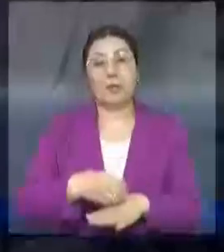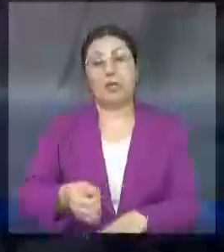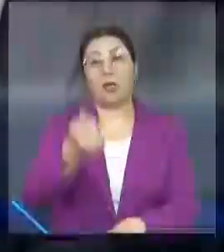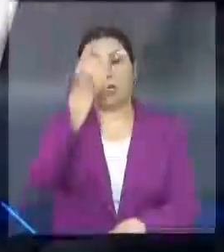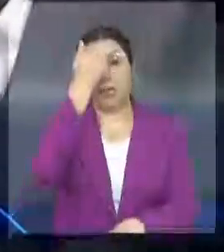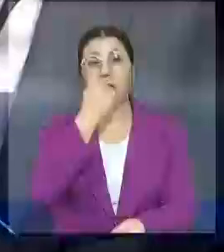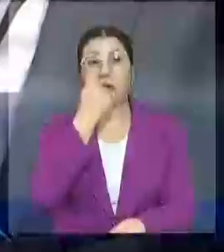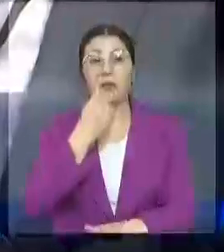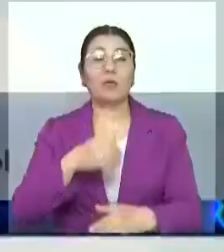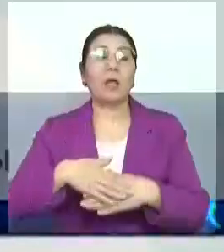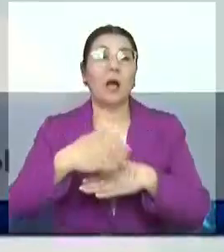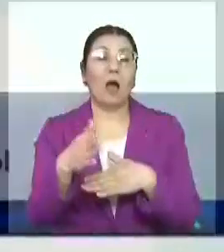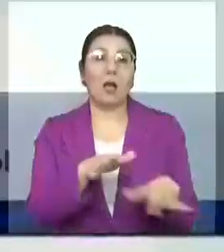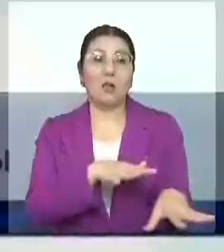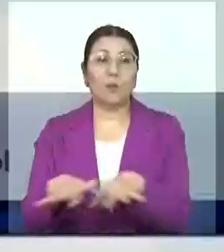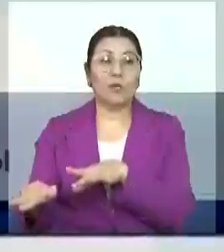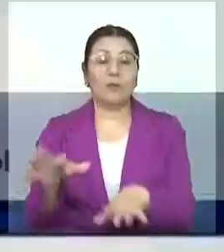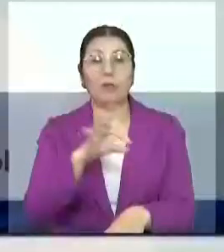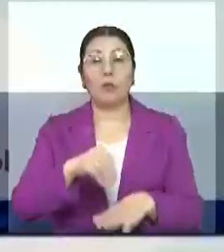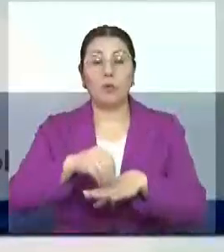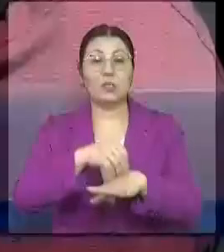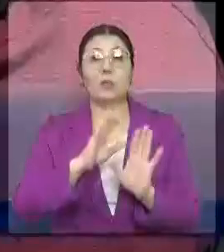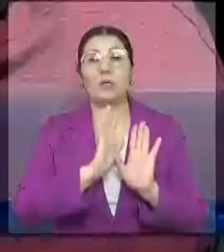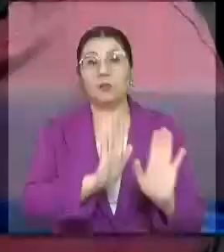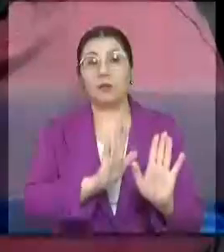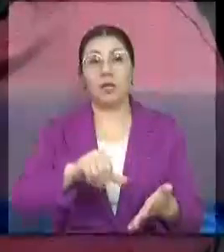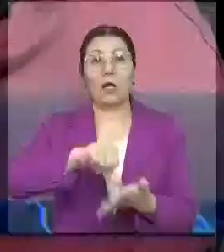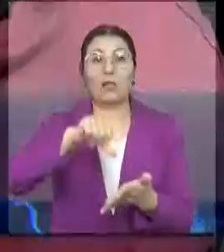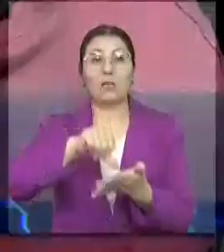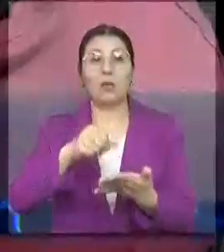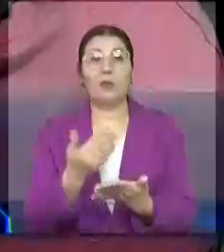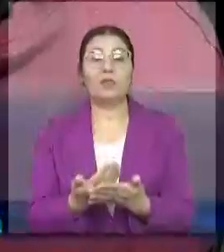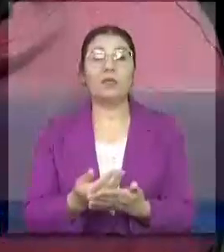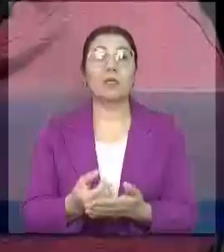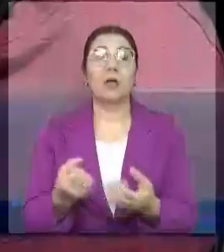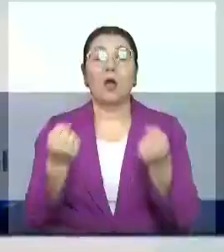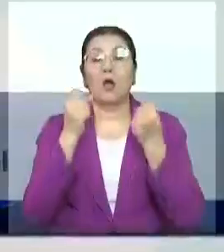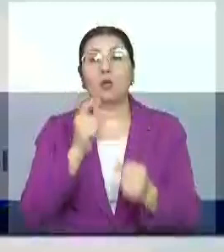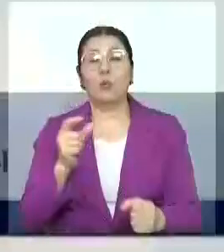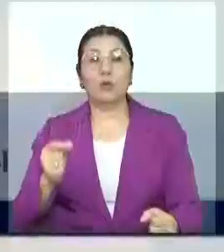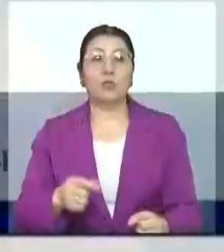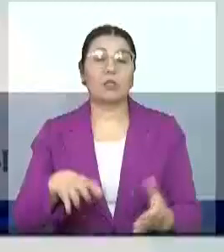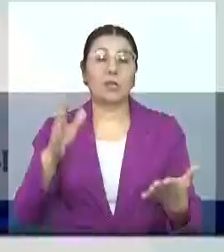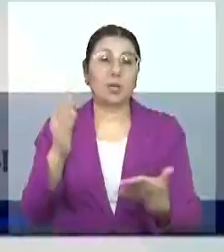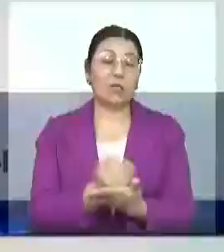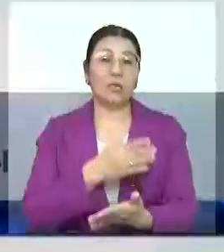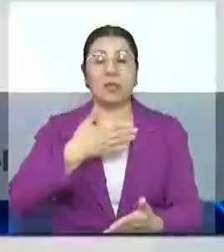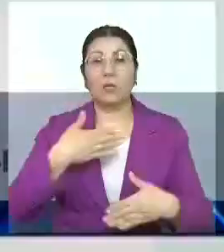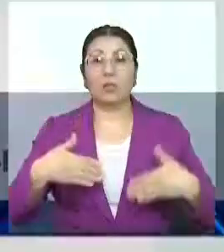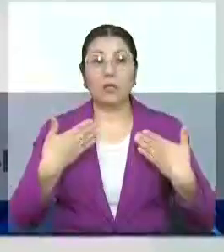салтанатты ашылу рәсіміне облыс әкімінің орынбасары Абзал Әбдікәрімов қатысып, турнир қатысушыларына сәттілік тіледі. Құрметті